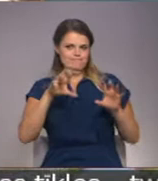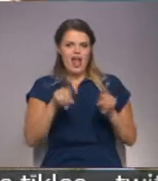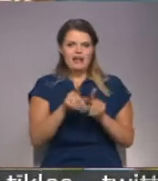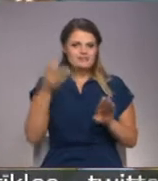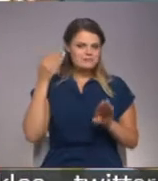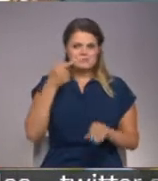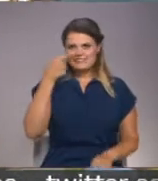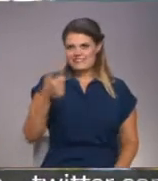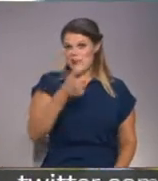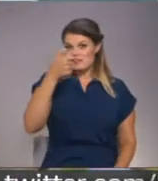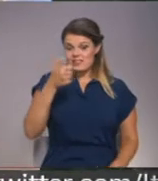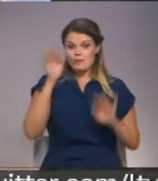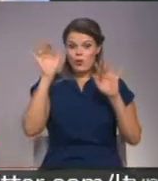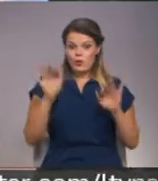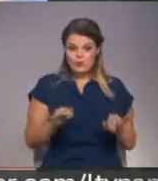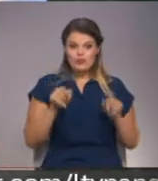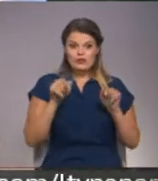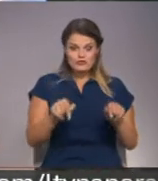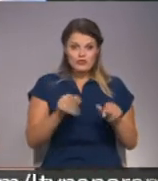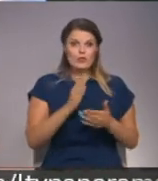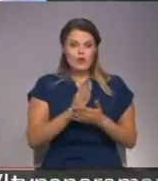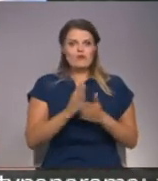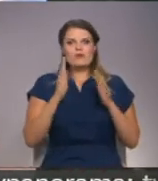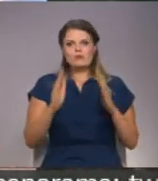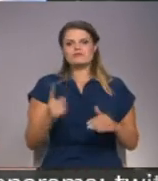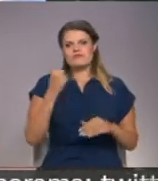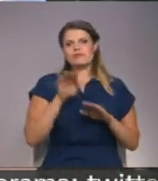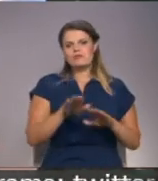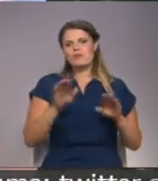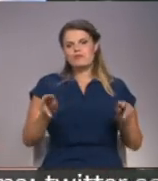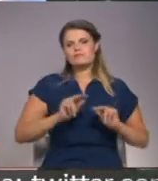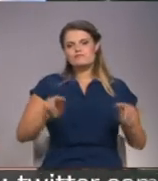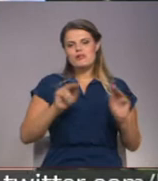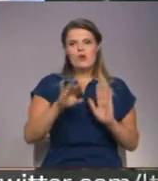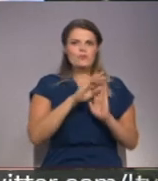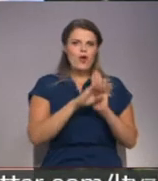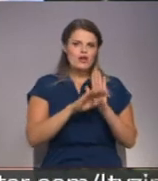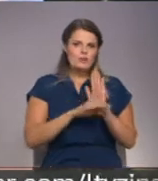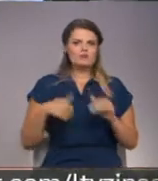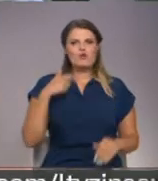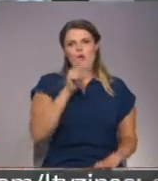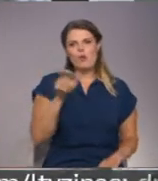gadiem. Rudenī vēsturisko notikumu izspēle kļūs arī par vienu no muzeja pedagoģiskajām programmām